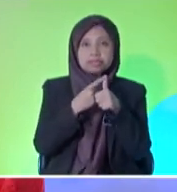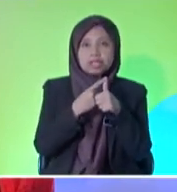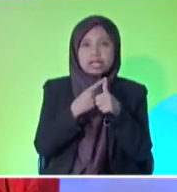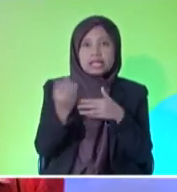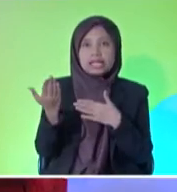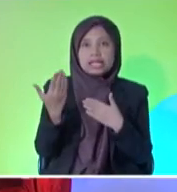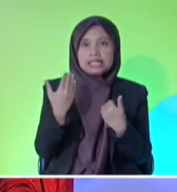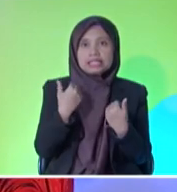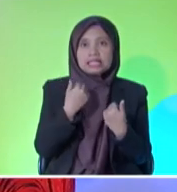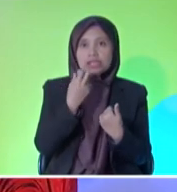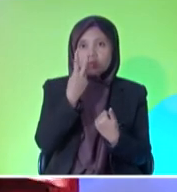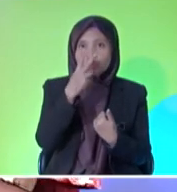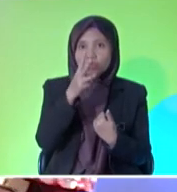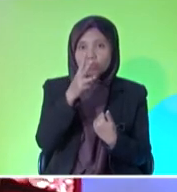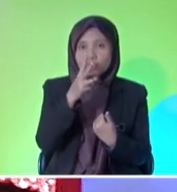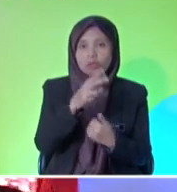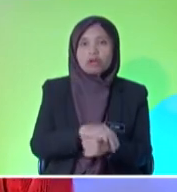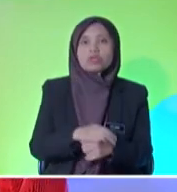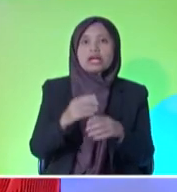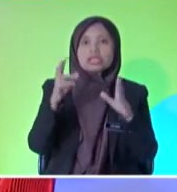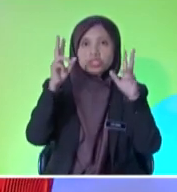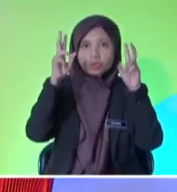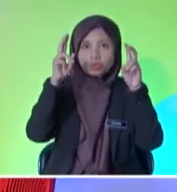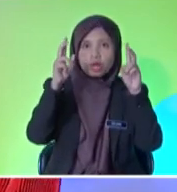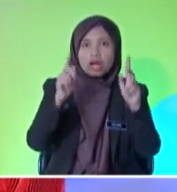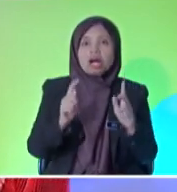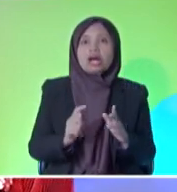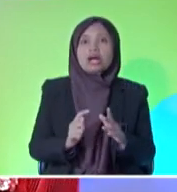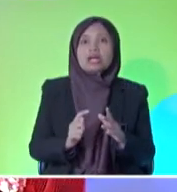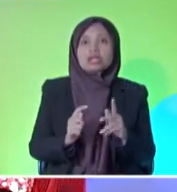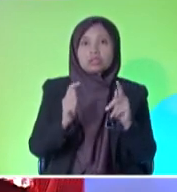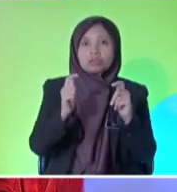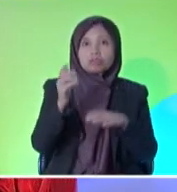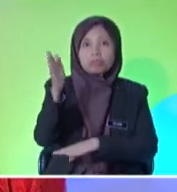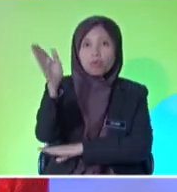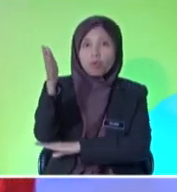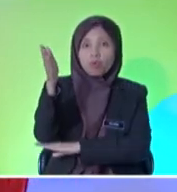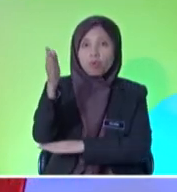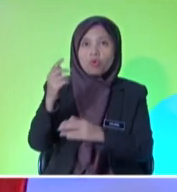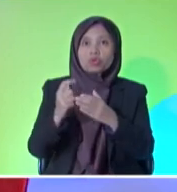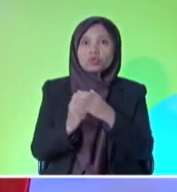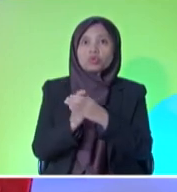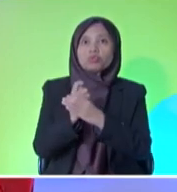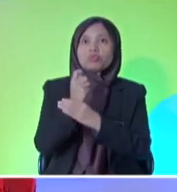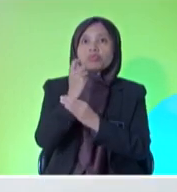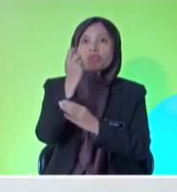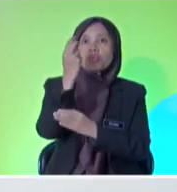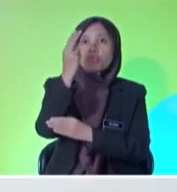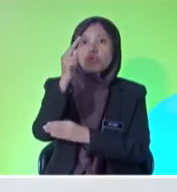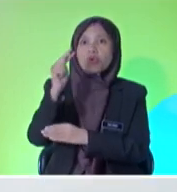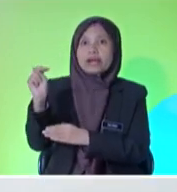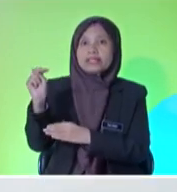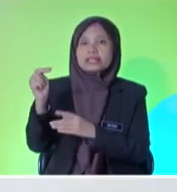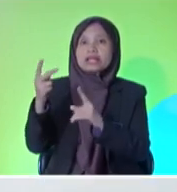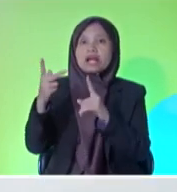kita hari ini adalah tumbuhan tumbuh-tumbuhan hari ini adalah menyatakan kepentingan tumbuhan kepada